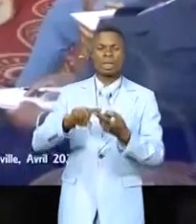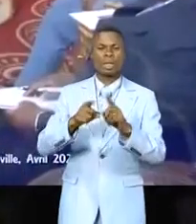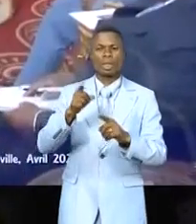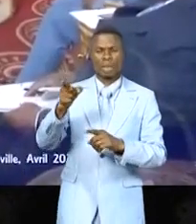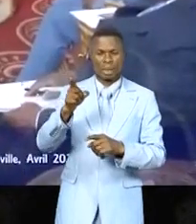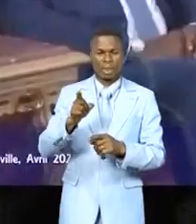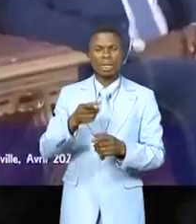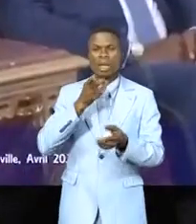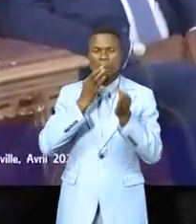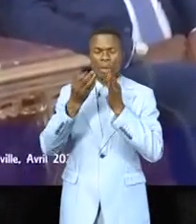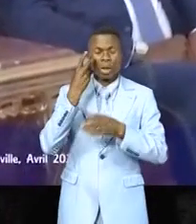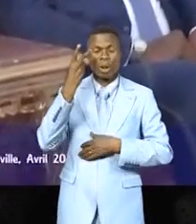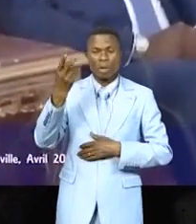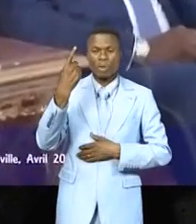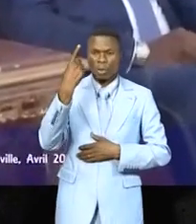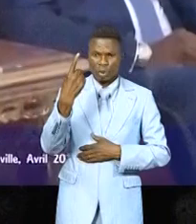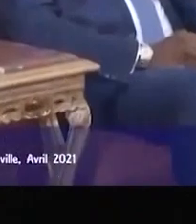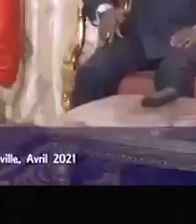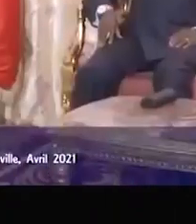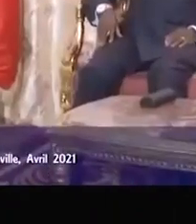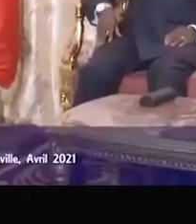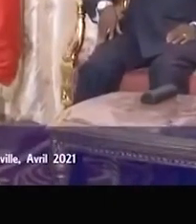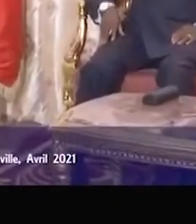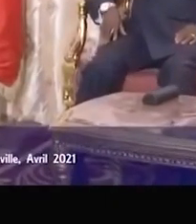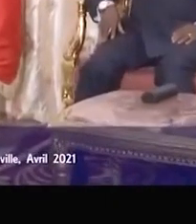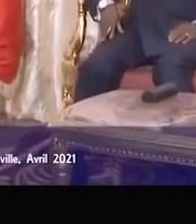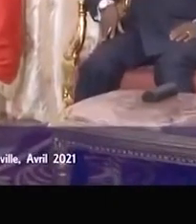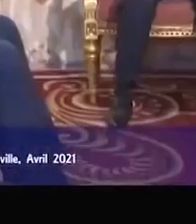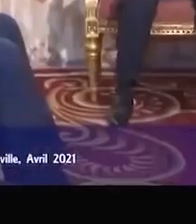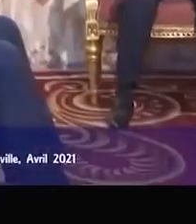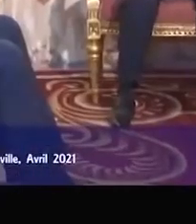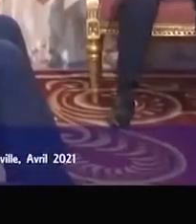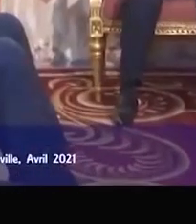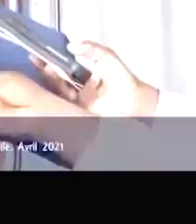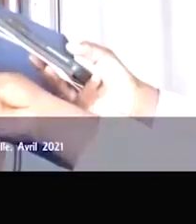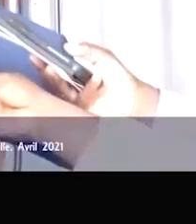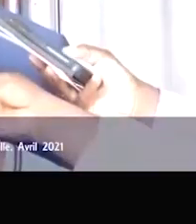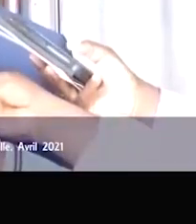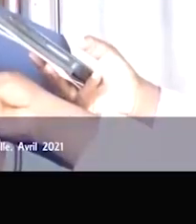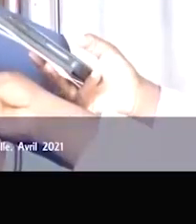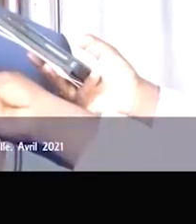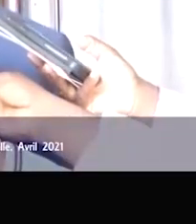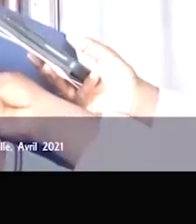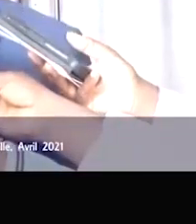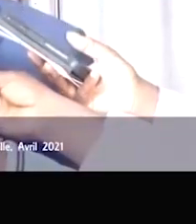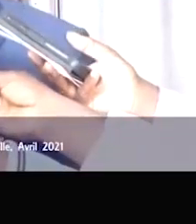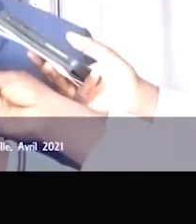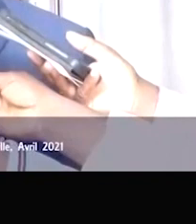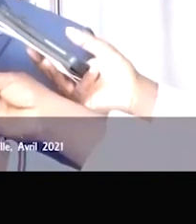de partager la vision commune d'une Afrique de l'unité. Nous sommes en train de réchauffer nos rapports